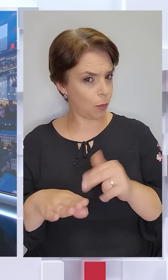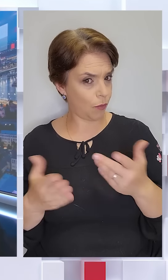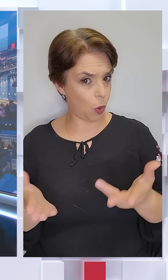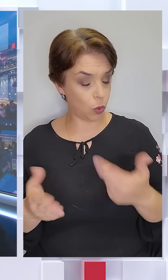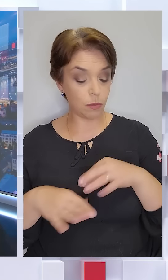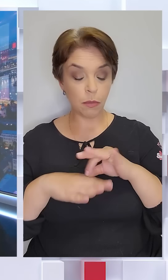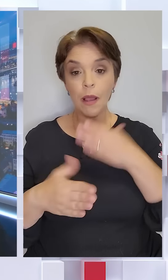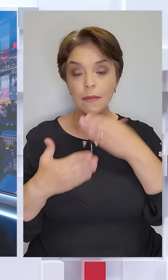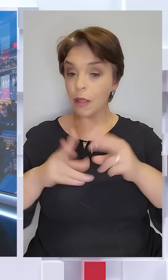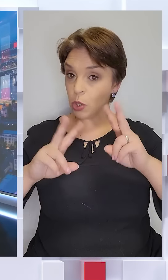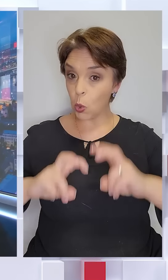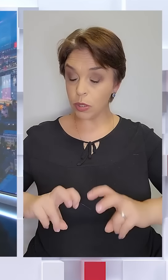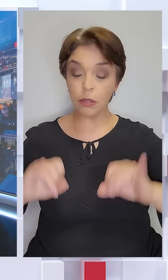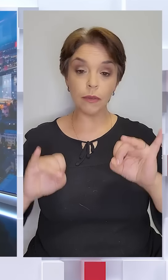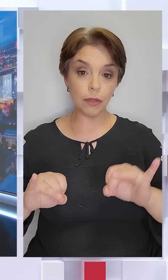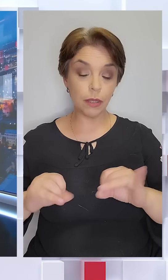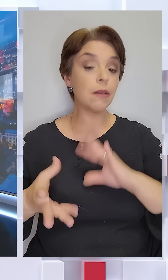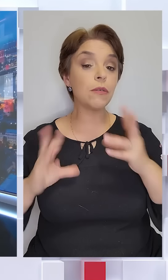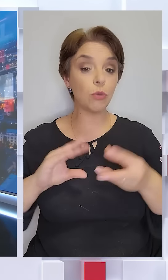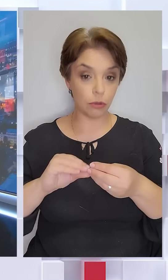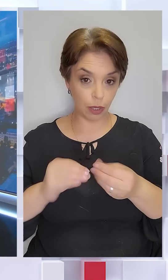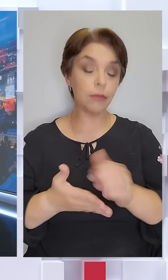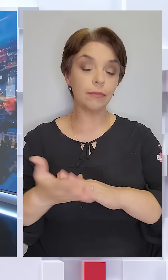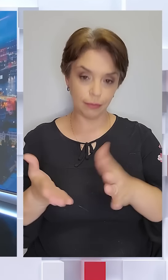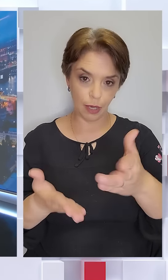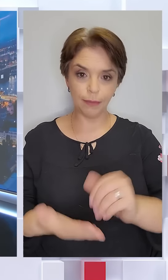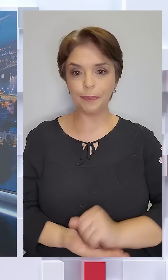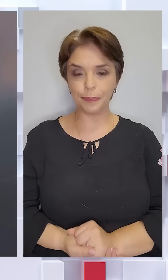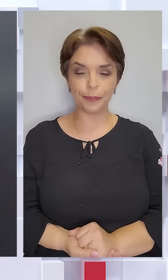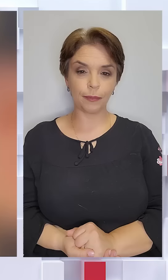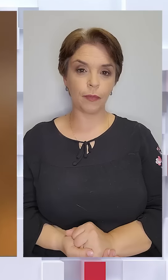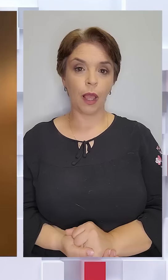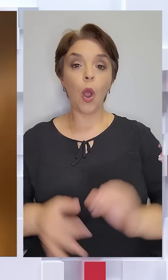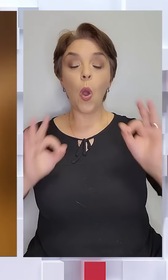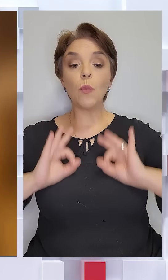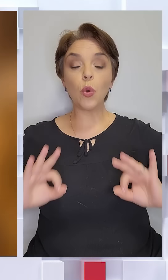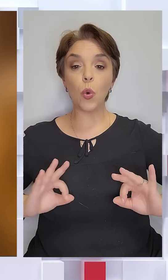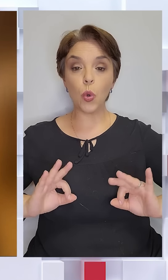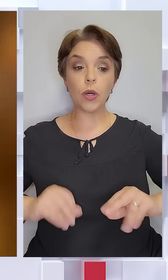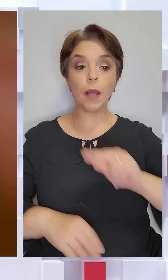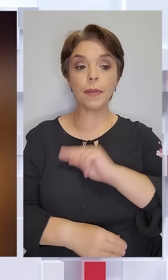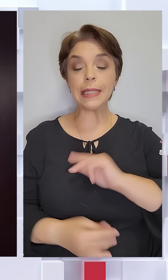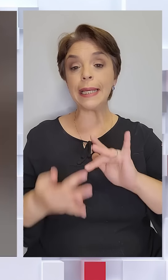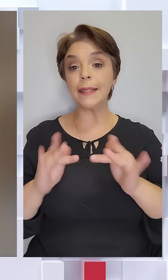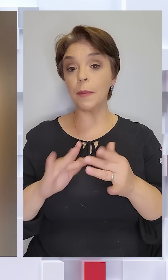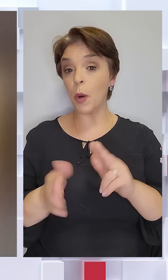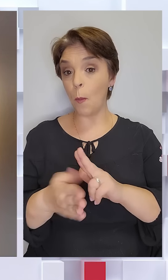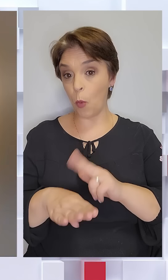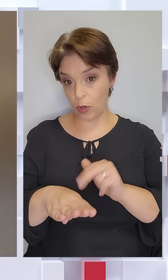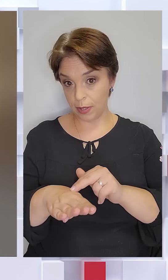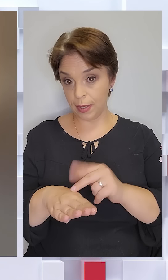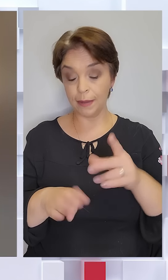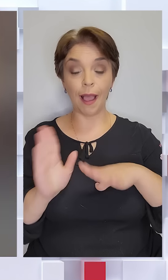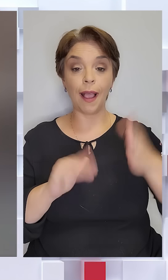правоохоронців, ми провели власне розслідування і його результати далі. Прокурори, працівники кіберполіції